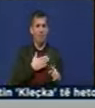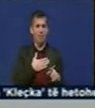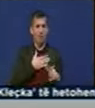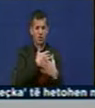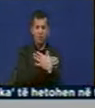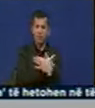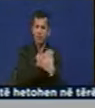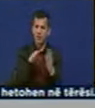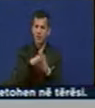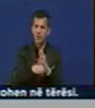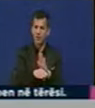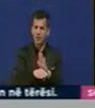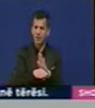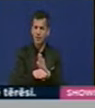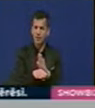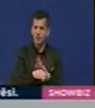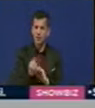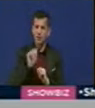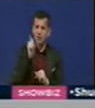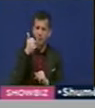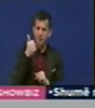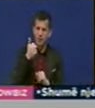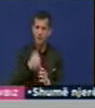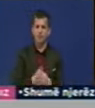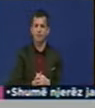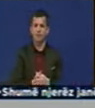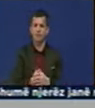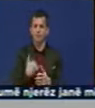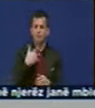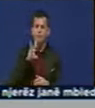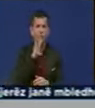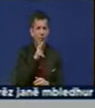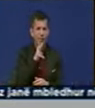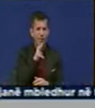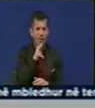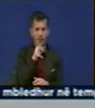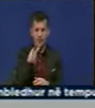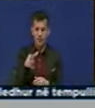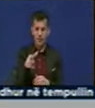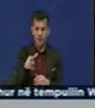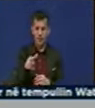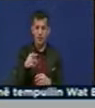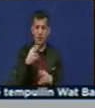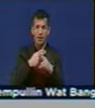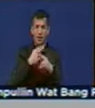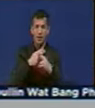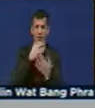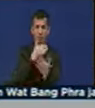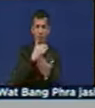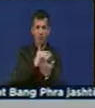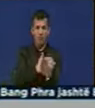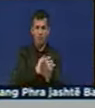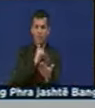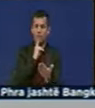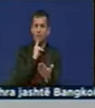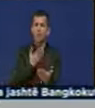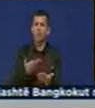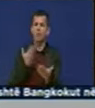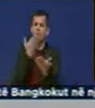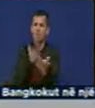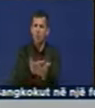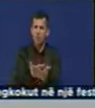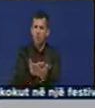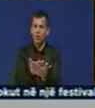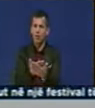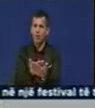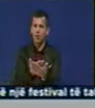e Shqipërisë. E para, kërkojmë që listat e kandidatëve të paraqitura nga partitë apo